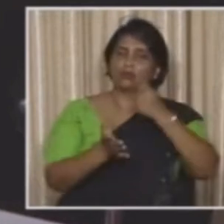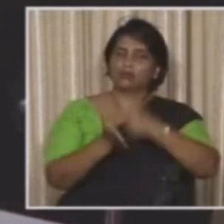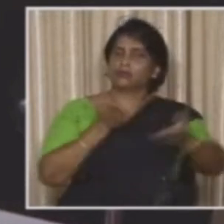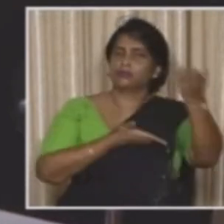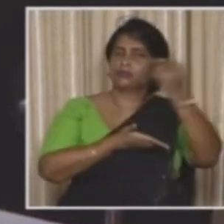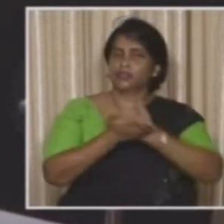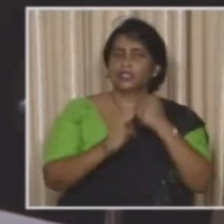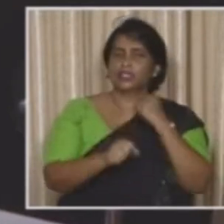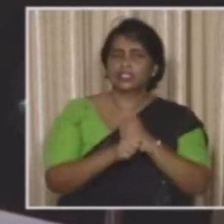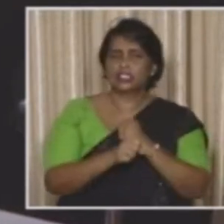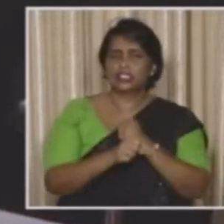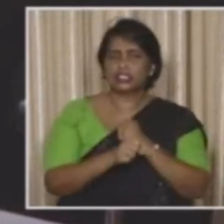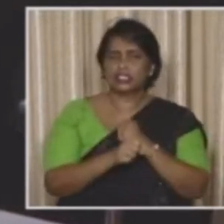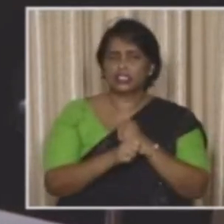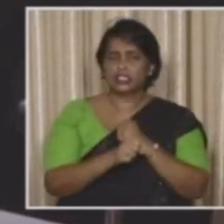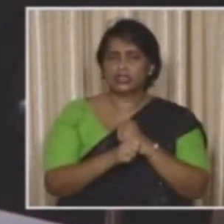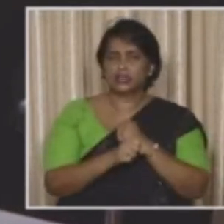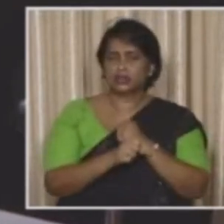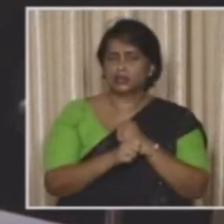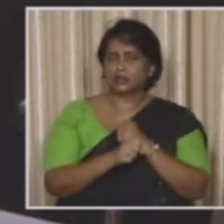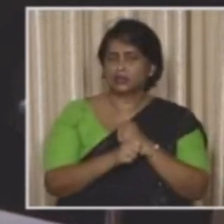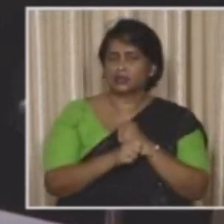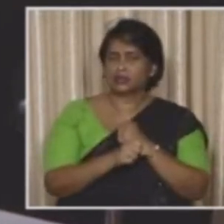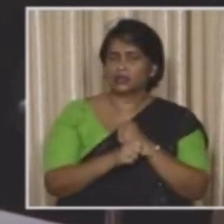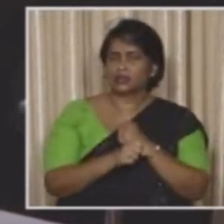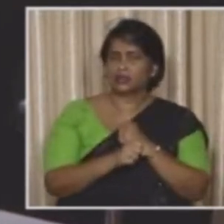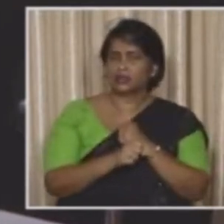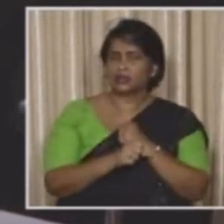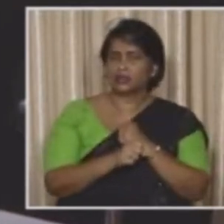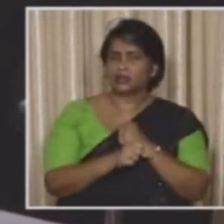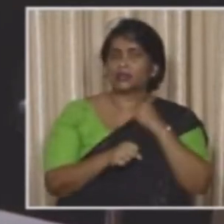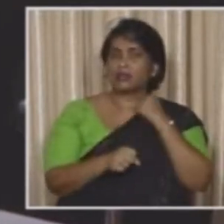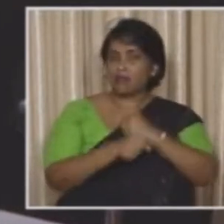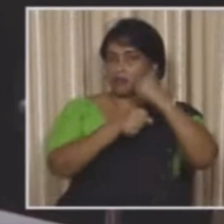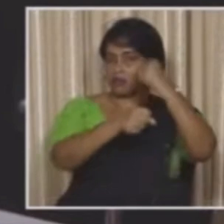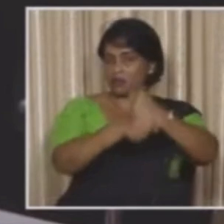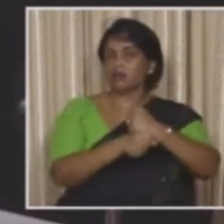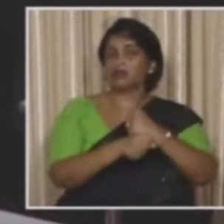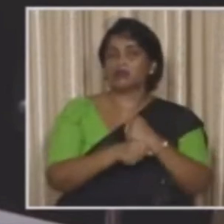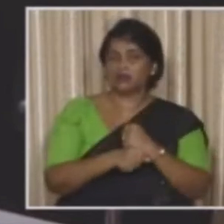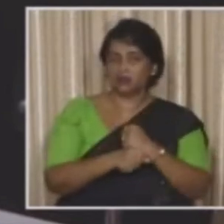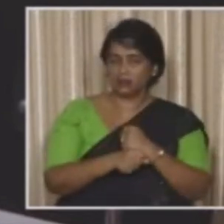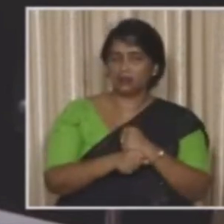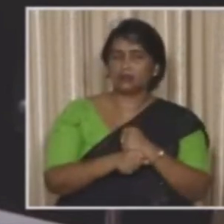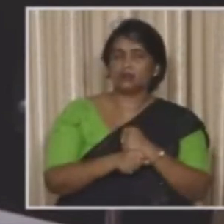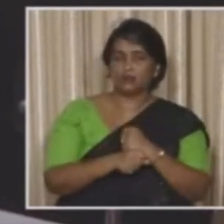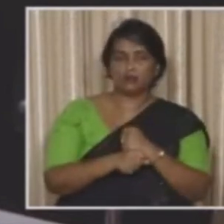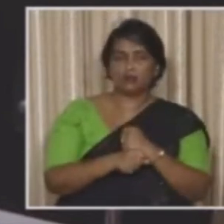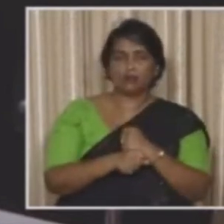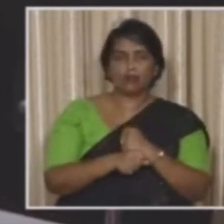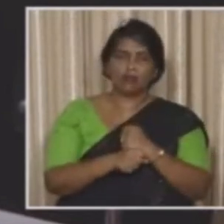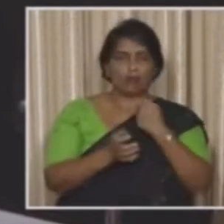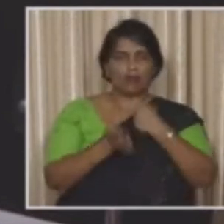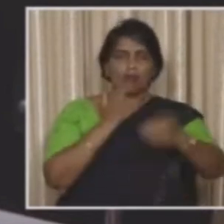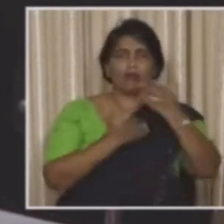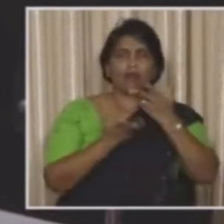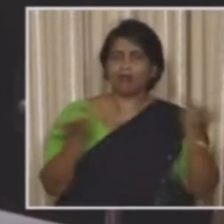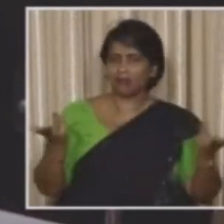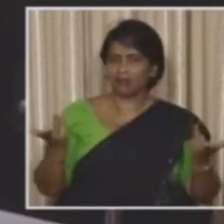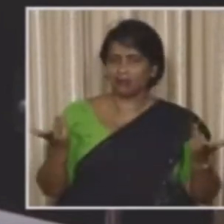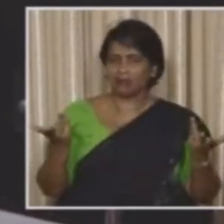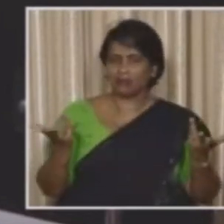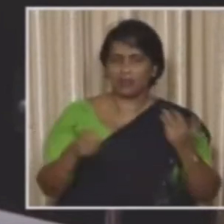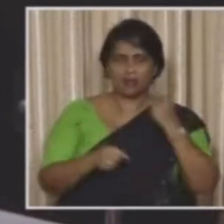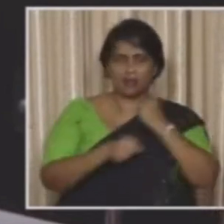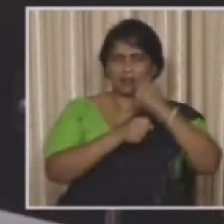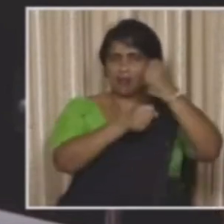කරා G2G ගවර්න්මන්ට් ටු ගවර්න්මන්ට් කියලා. හැබැයි එහෙම සිද්ධ වෙලා නැහැ. මේක